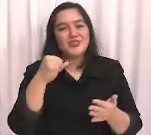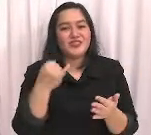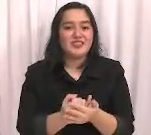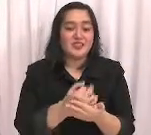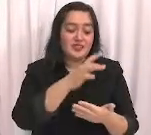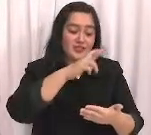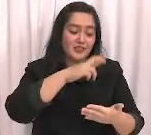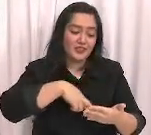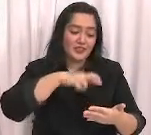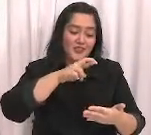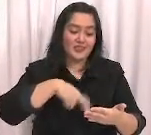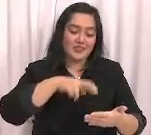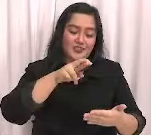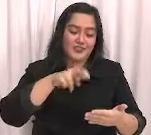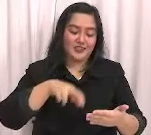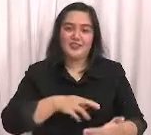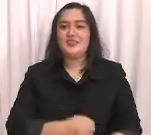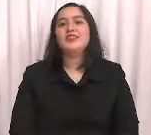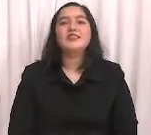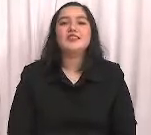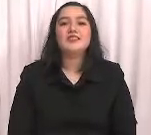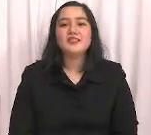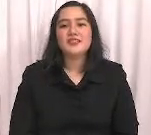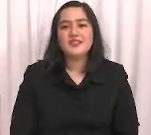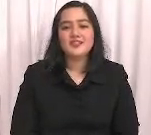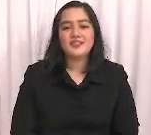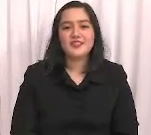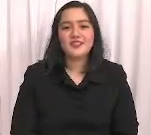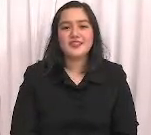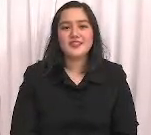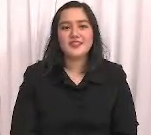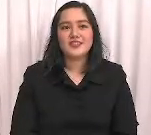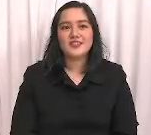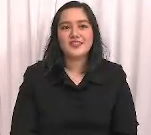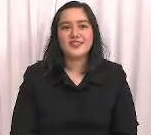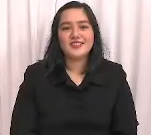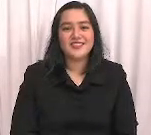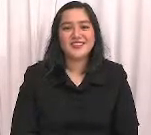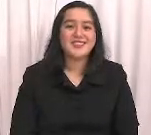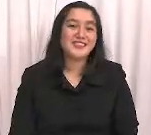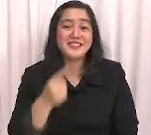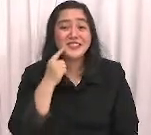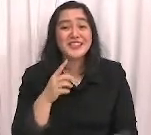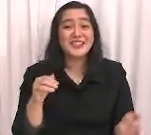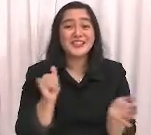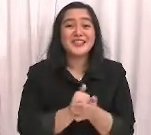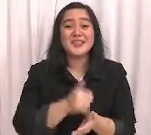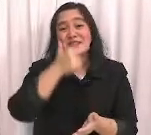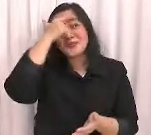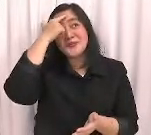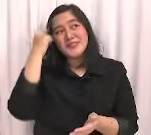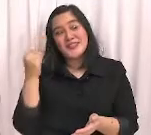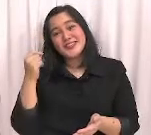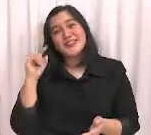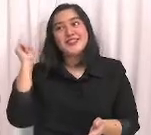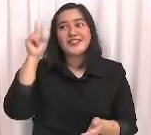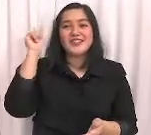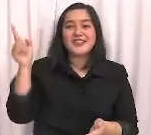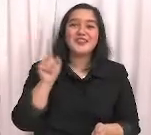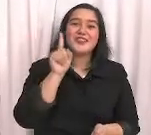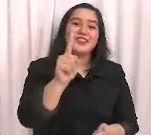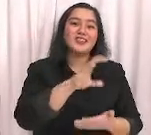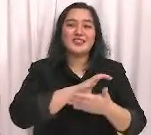at least pag binasa yung book of Proverbs, sabi nila, at least pa isa-isang chapter lang, isang araw. You see? Well, wala naman po masama doon. At